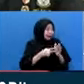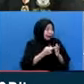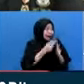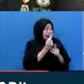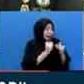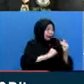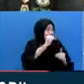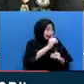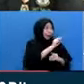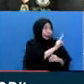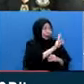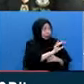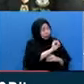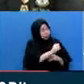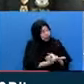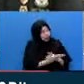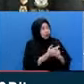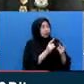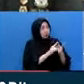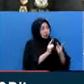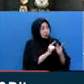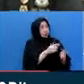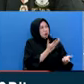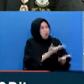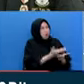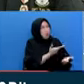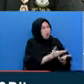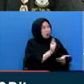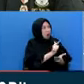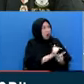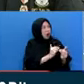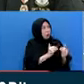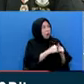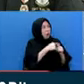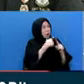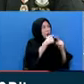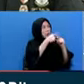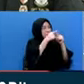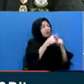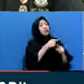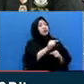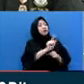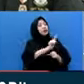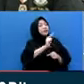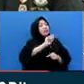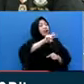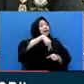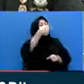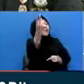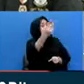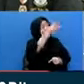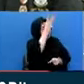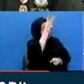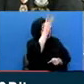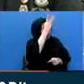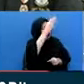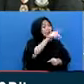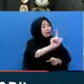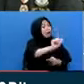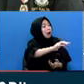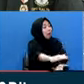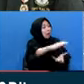jutaan kemudian ini karena tingginya permintaan dan harus suai mobil dari luar Kalimantan Timur sehingga harganya naik menjadi